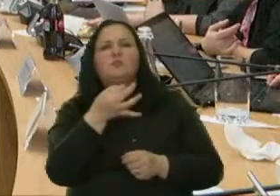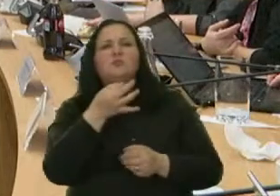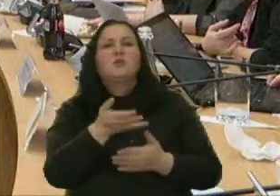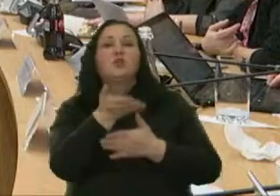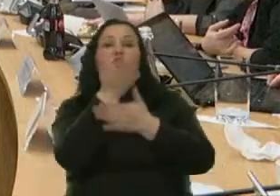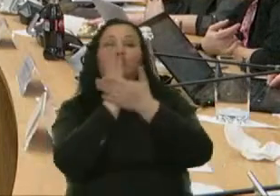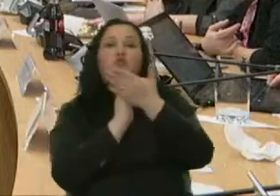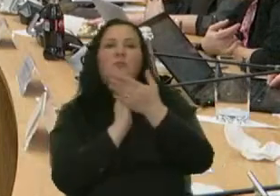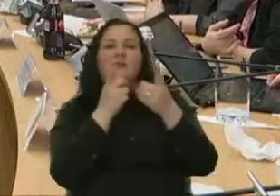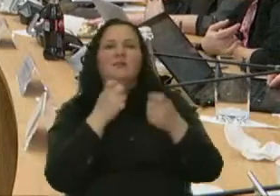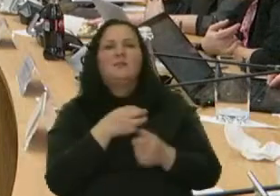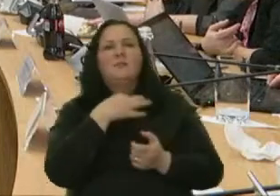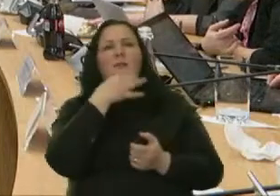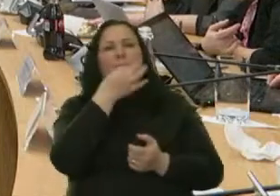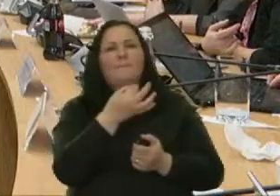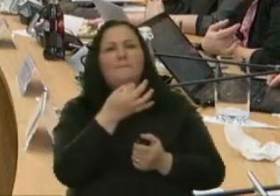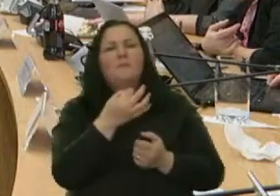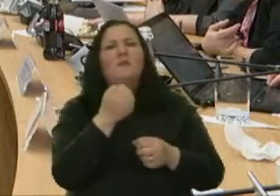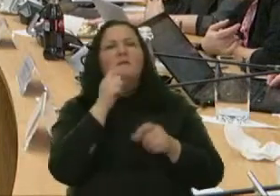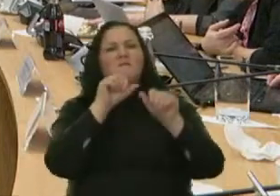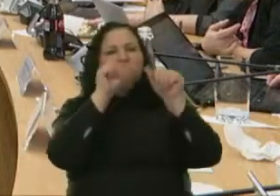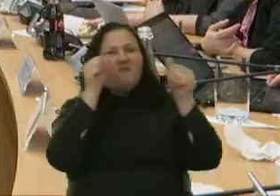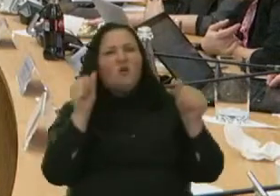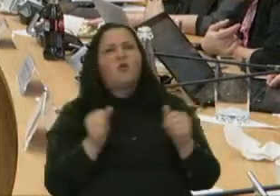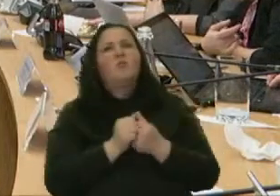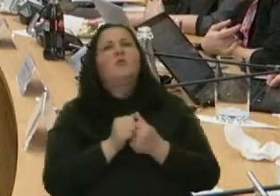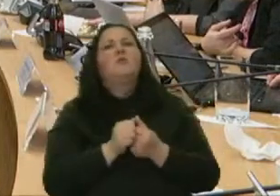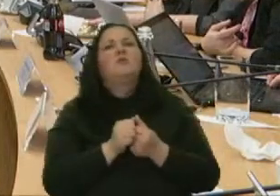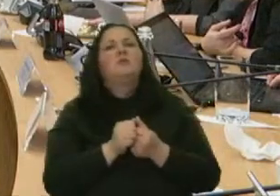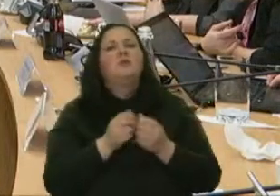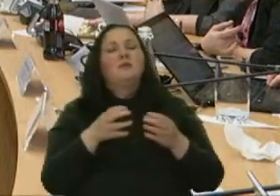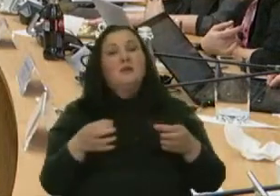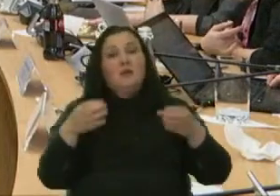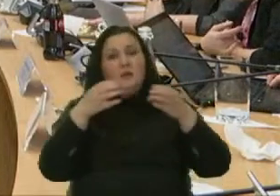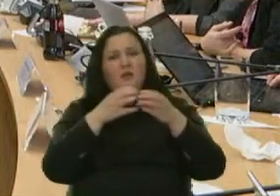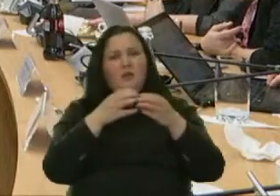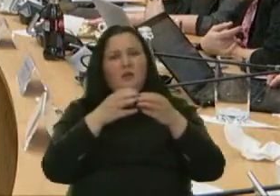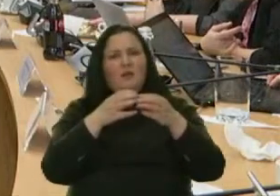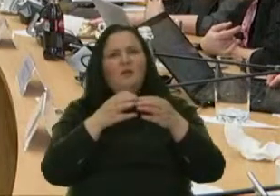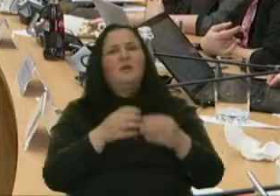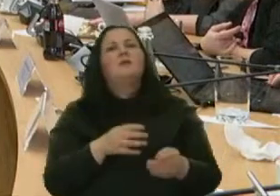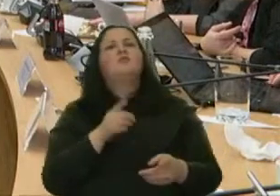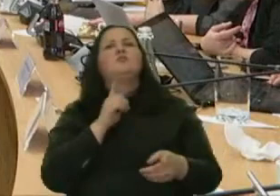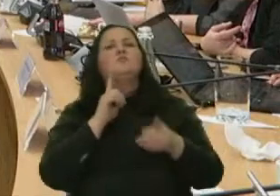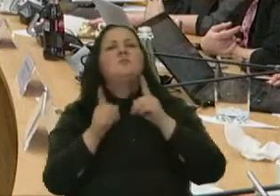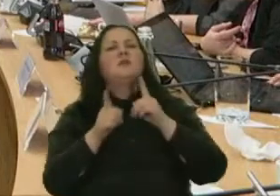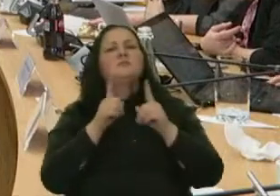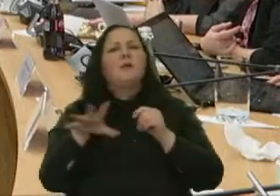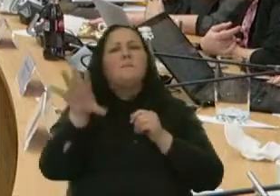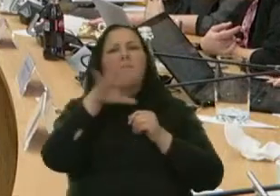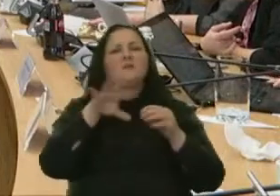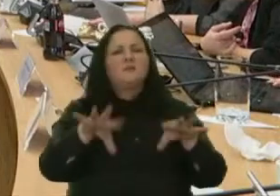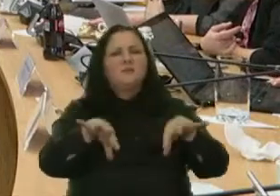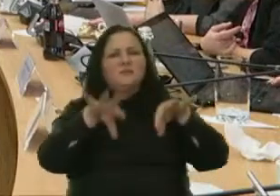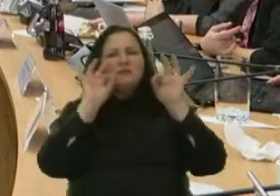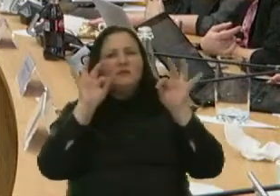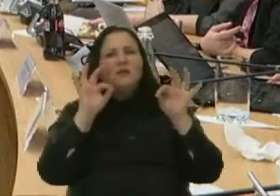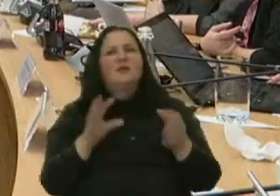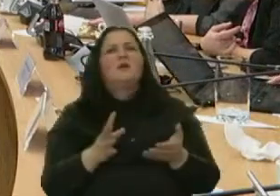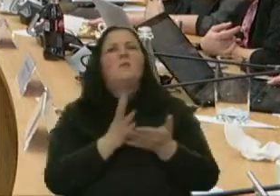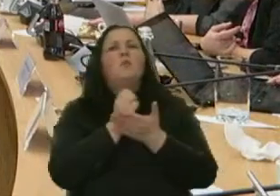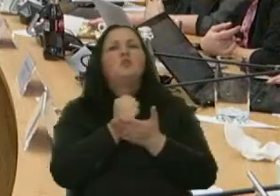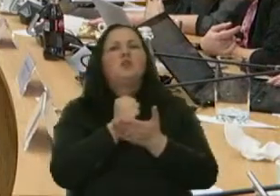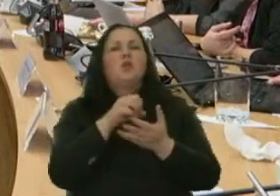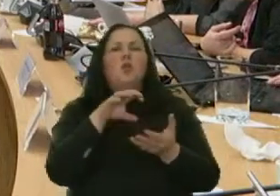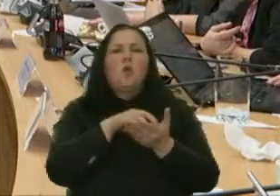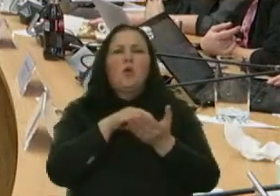jumătate din propunerile formulate în cadrul dezbaterii publ se regăsesc în bugetul